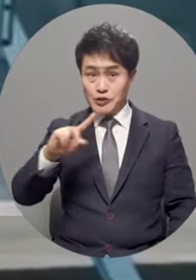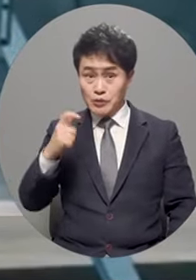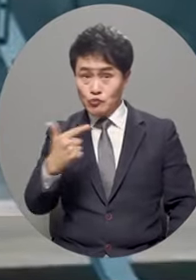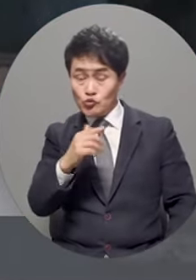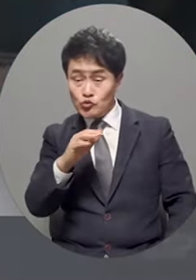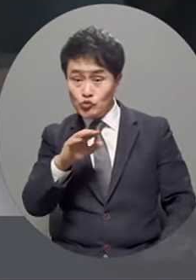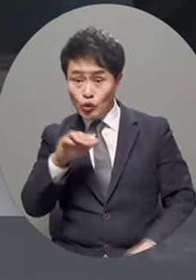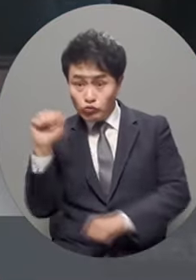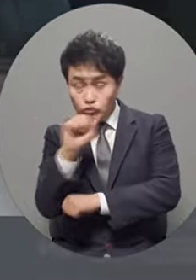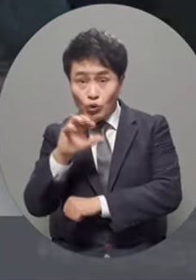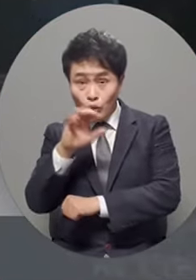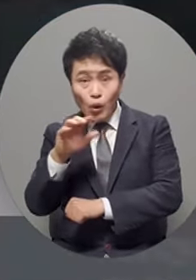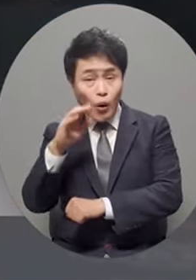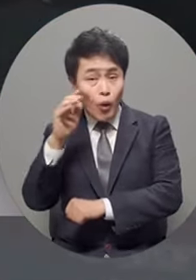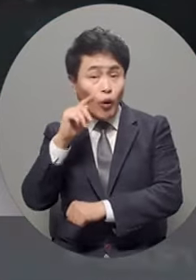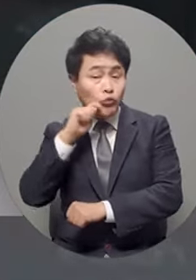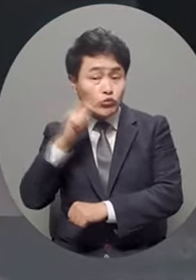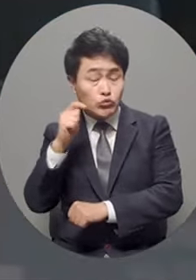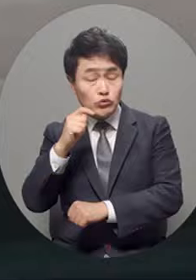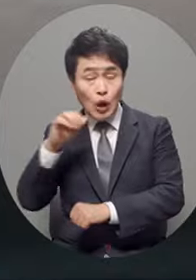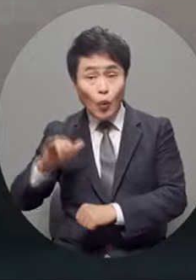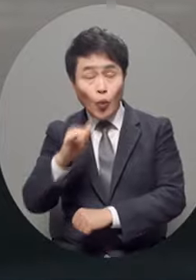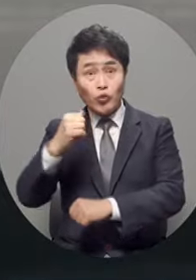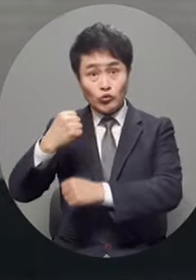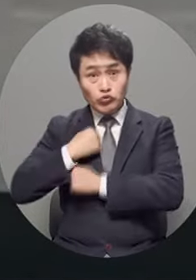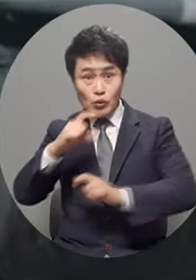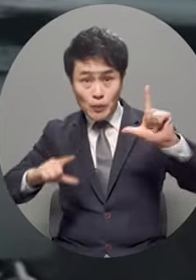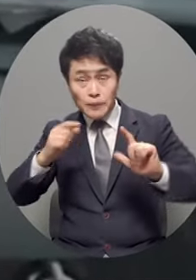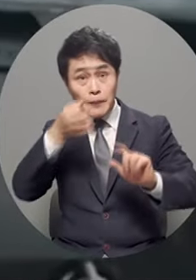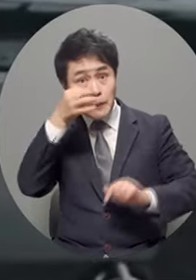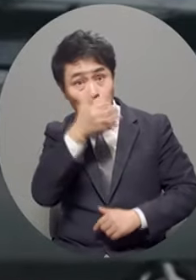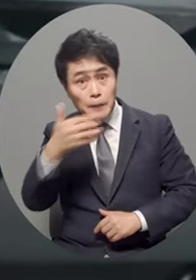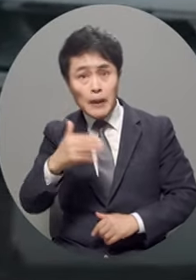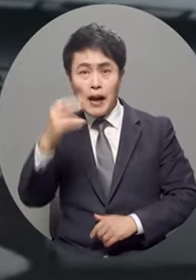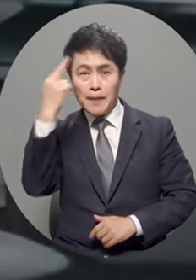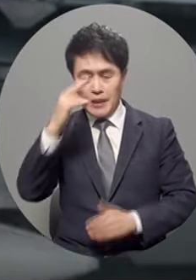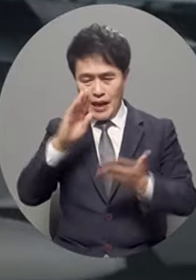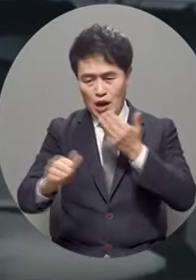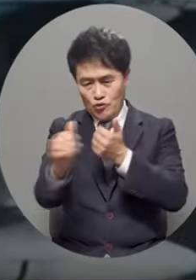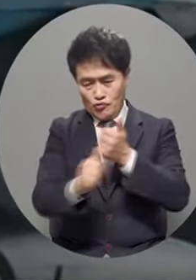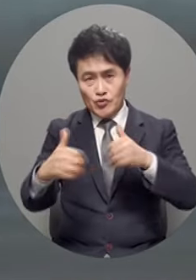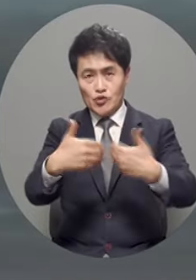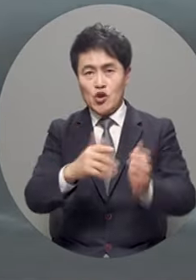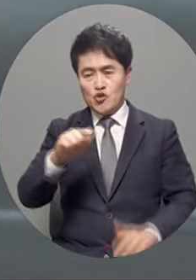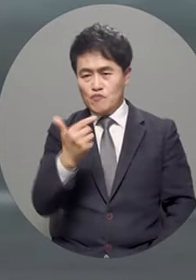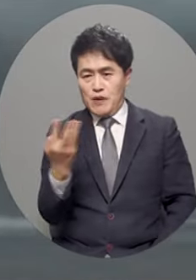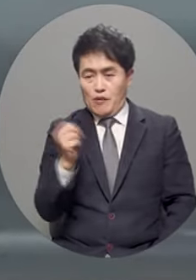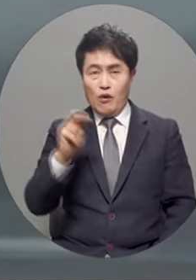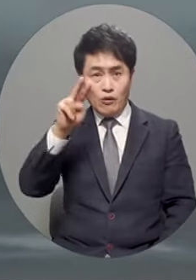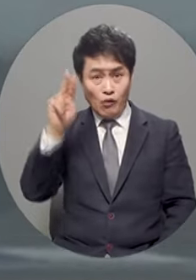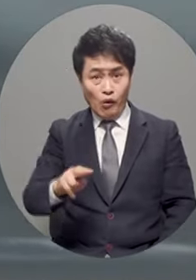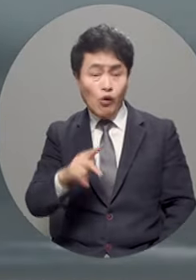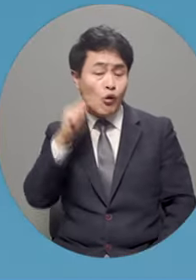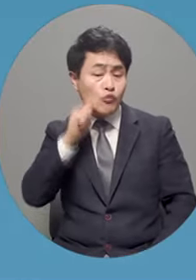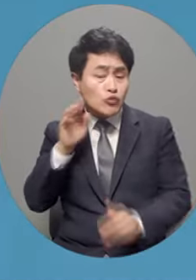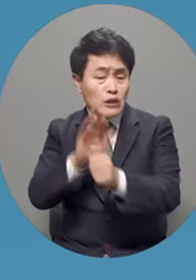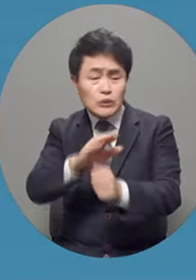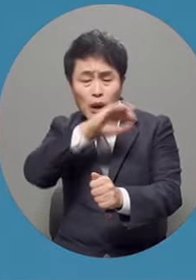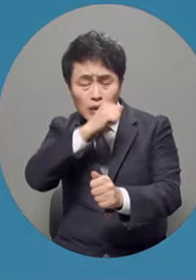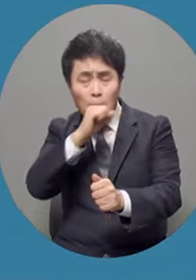있는 자국 공군의 모습을 공개했습니다. 그러면서 미 하원에 계류 중인 600억 달러 규모의 우크라이나 지원